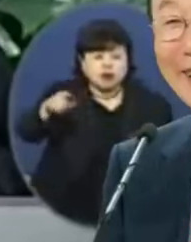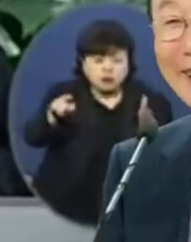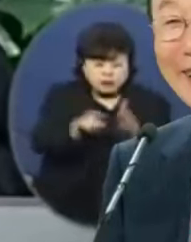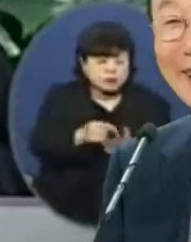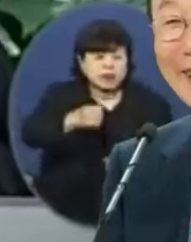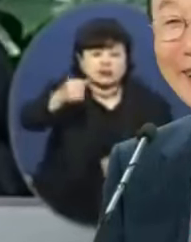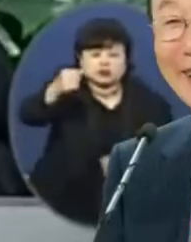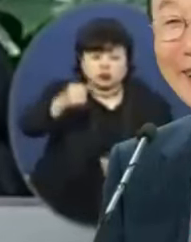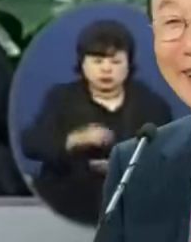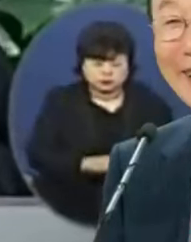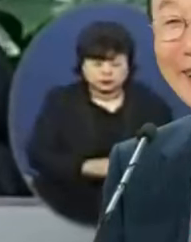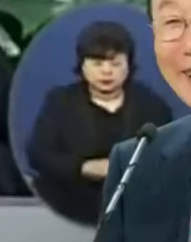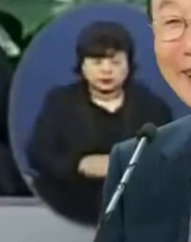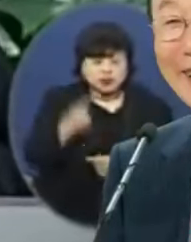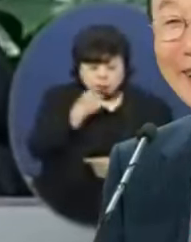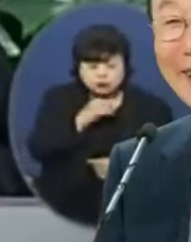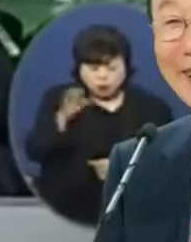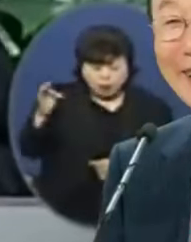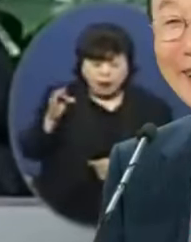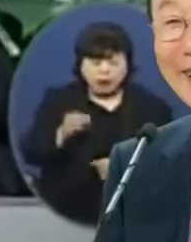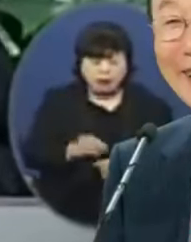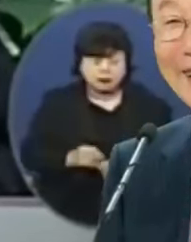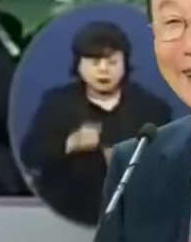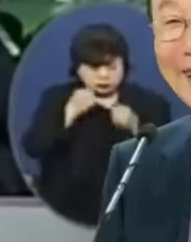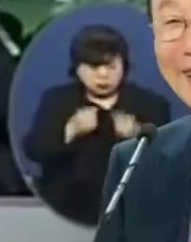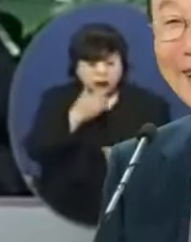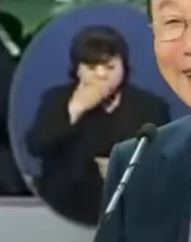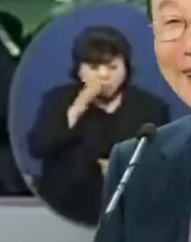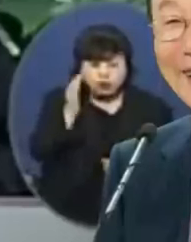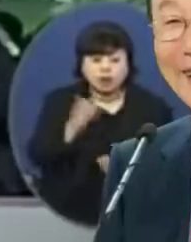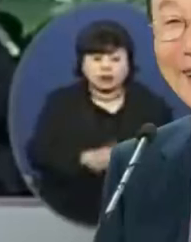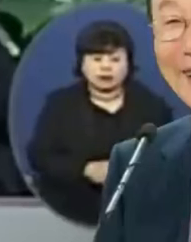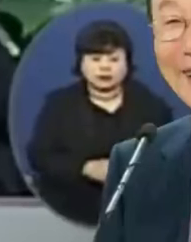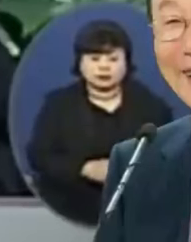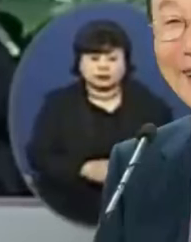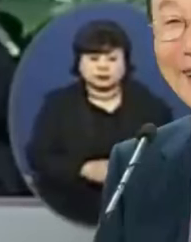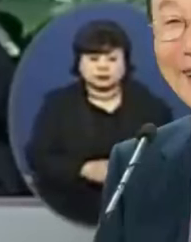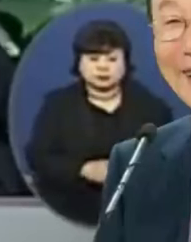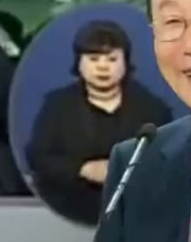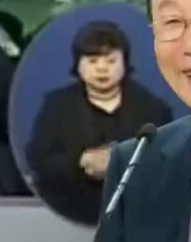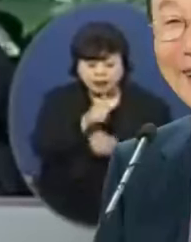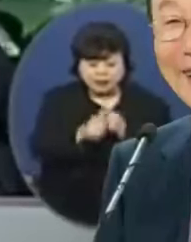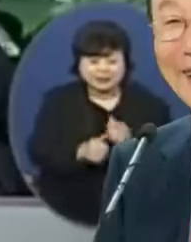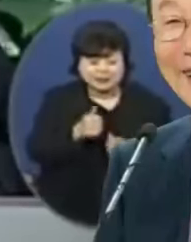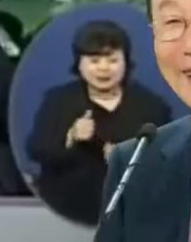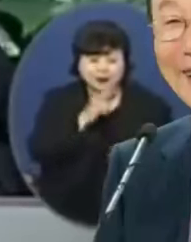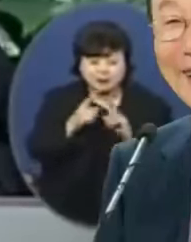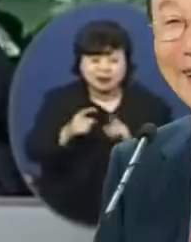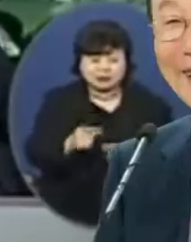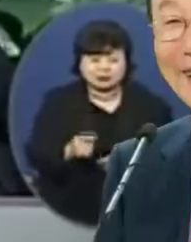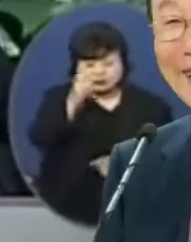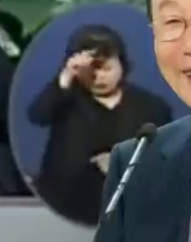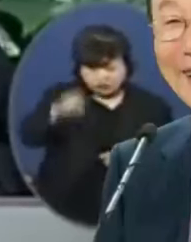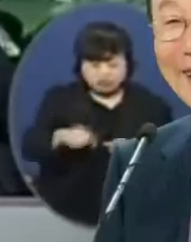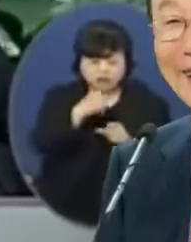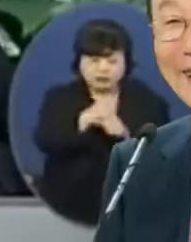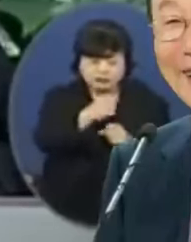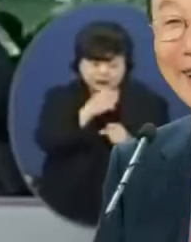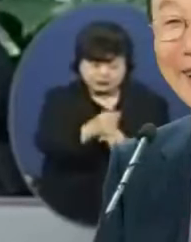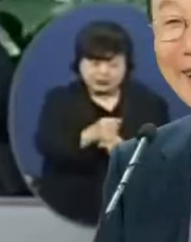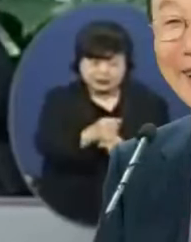믿음을 가지고 입술로 고백하면서 나갈 수가 있는 것입니다. 하나님은 말씀으로 천지를